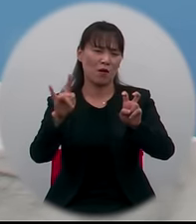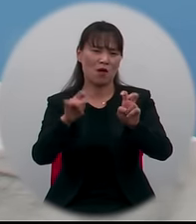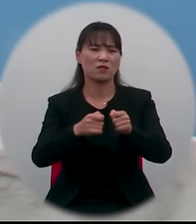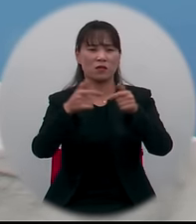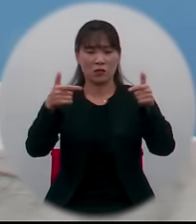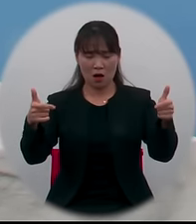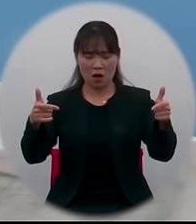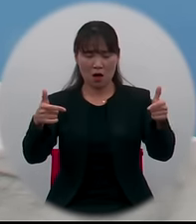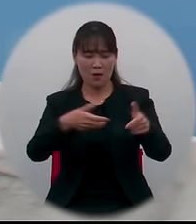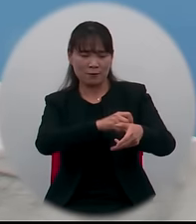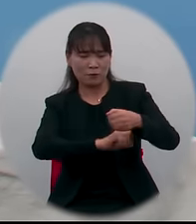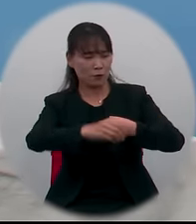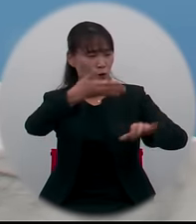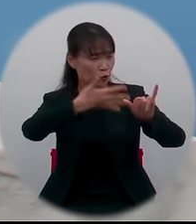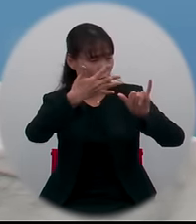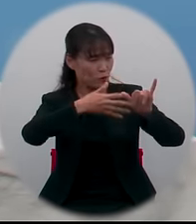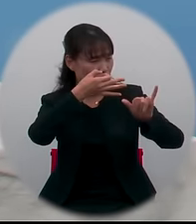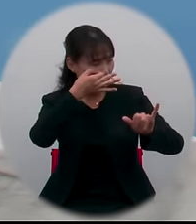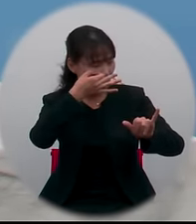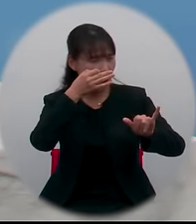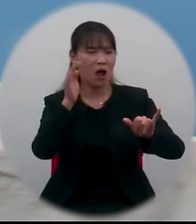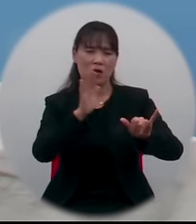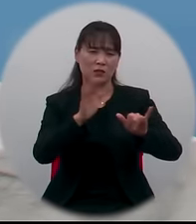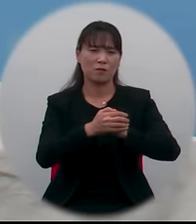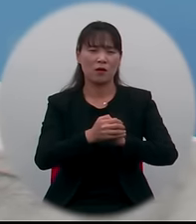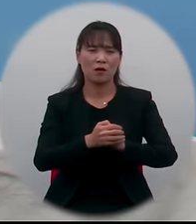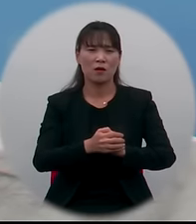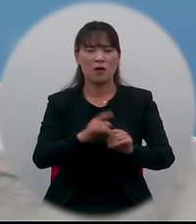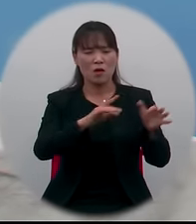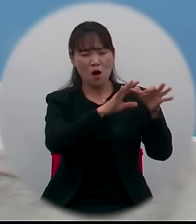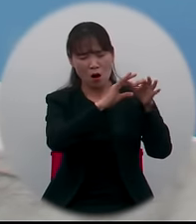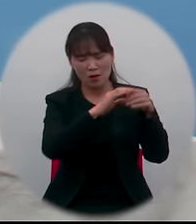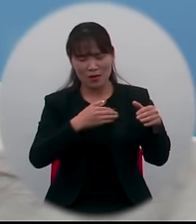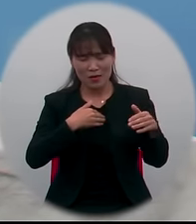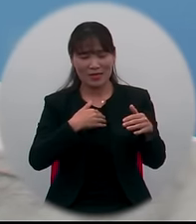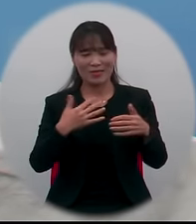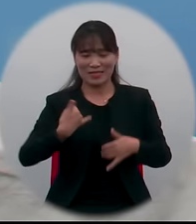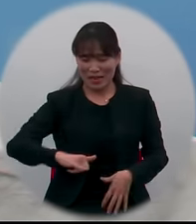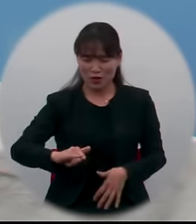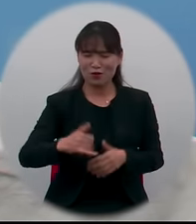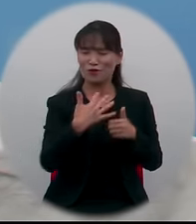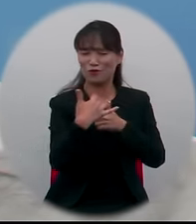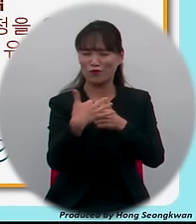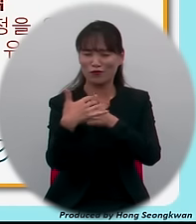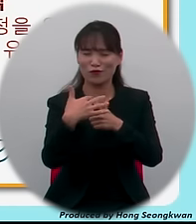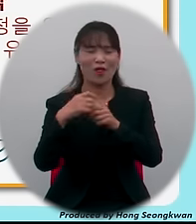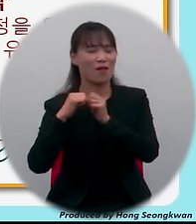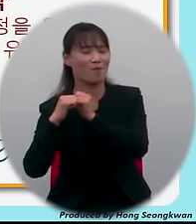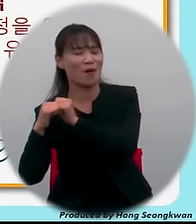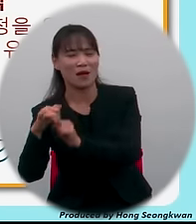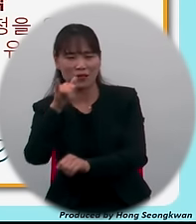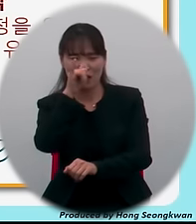생각하지만 그렇지 않아요 유튜브 알고리즘이 영원히 피리 부는 사나이가 되어서 우리 아이들을 끌고 다니 입니다 한편 보고 끝날